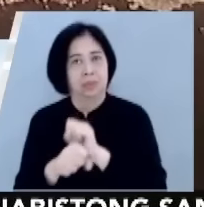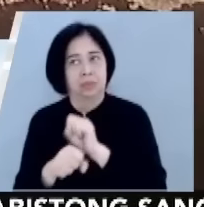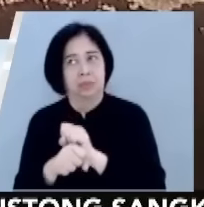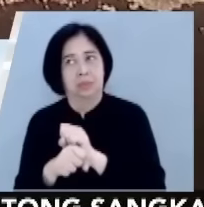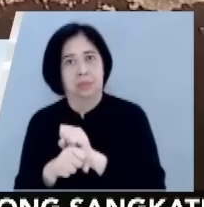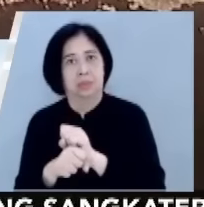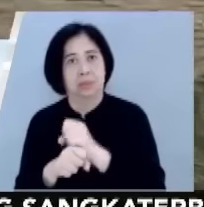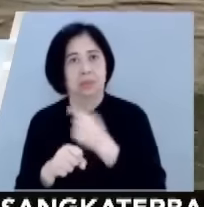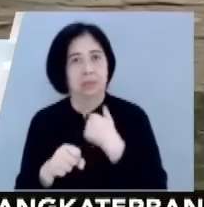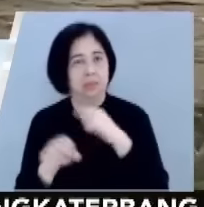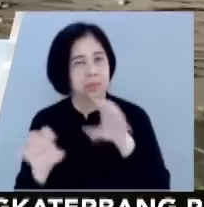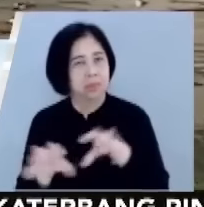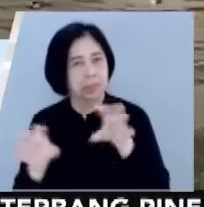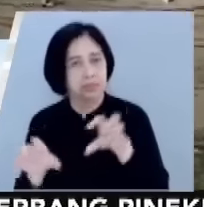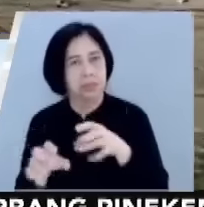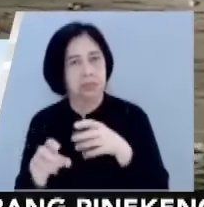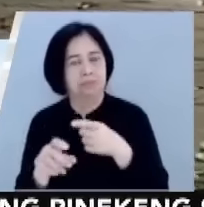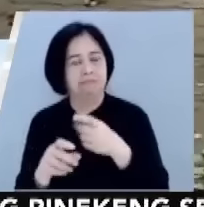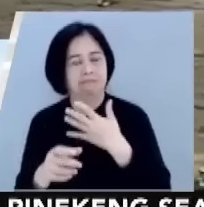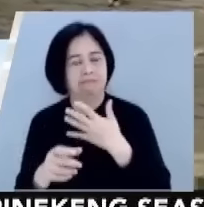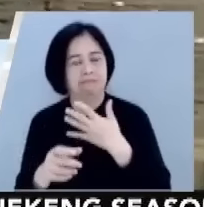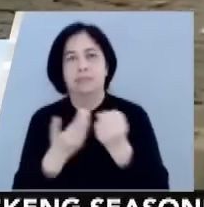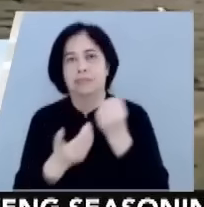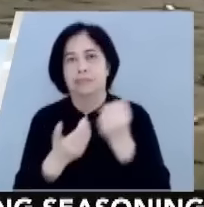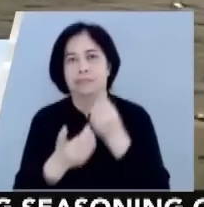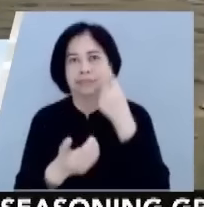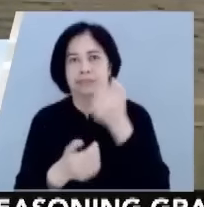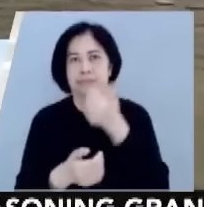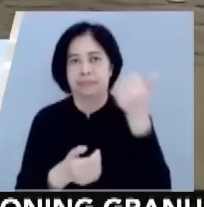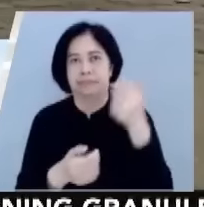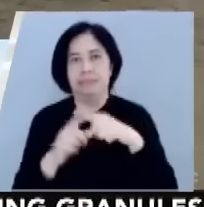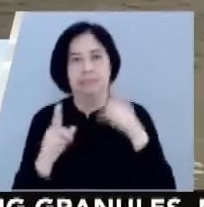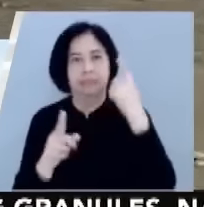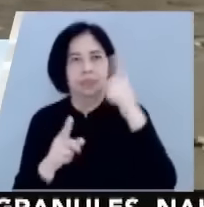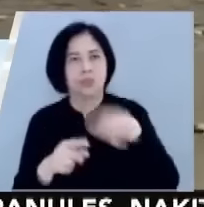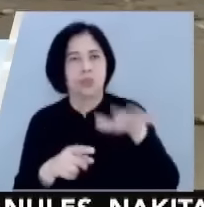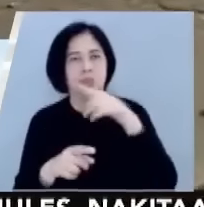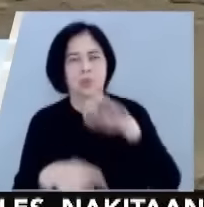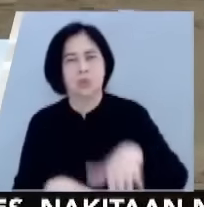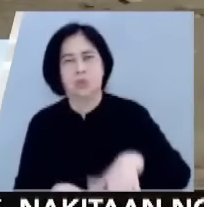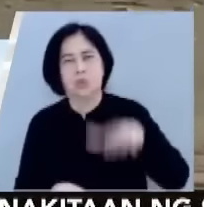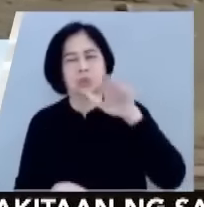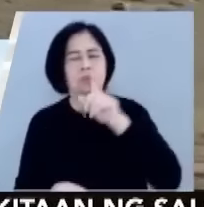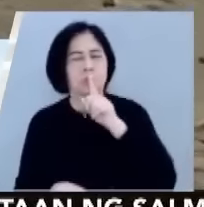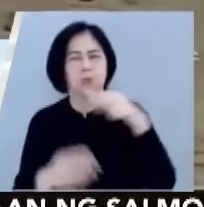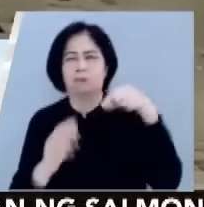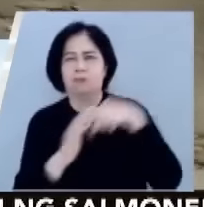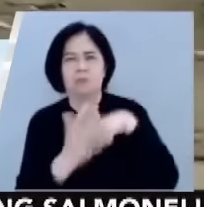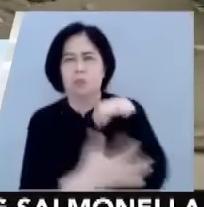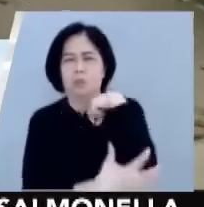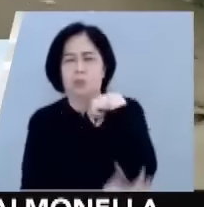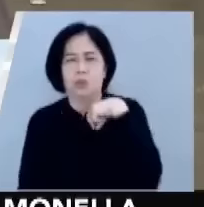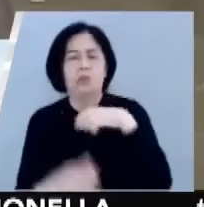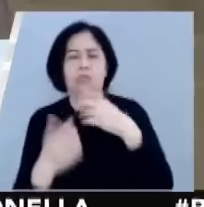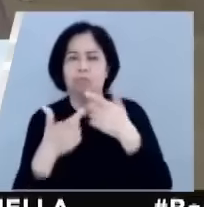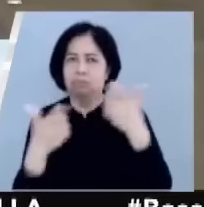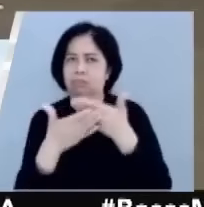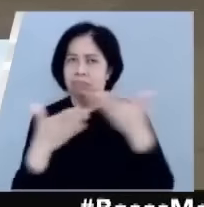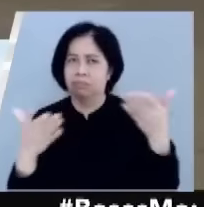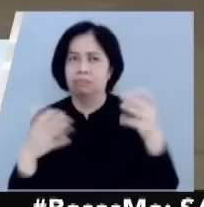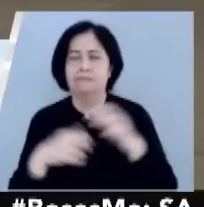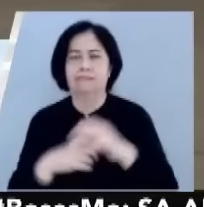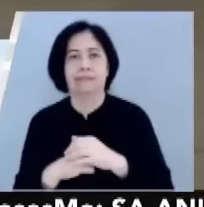pinagpaguran ko siya galing eh. Simple para sa iba, pero para sa mga lumaking kapos sa buhay, napakalaking bagay na. Sa mga